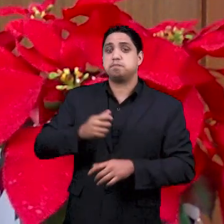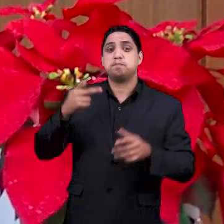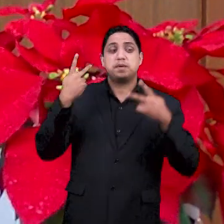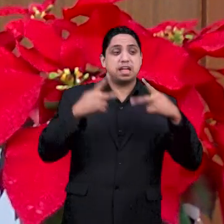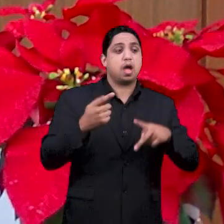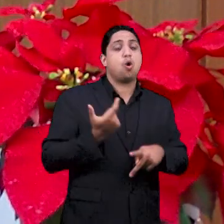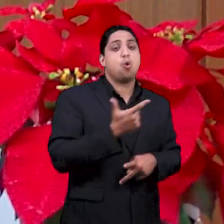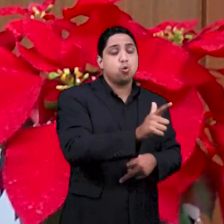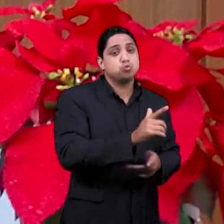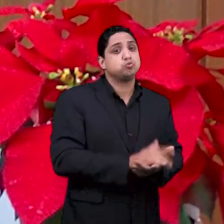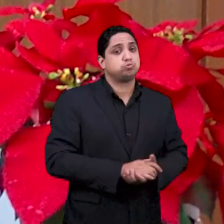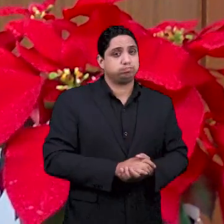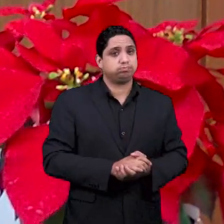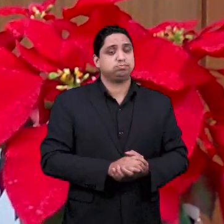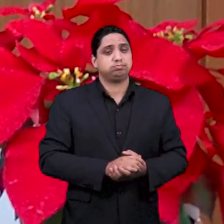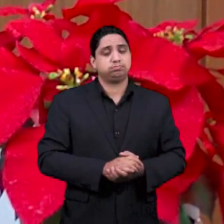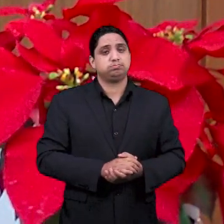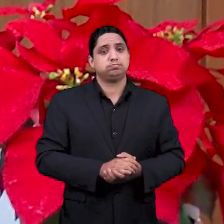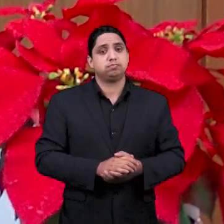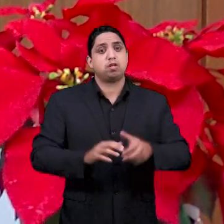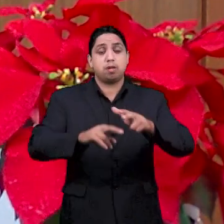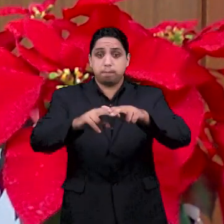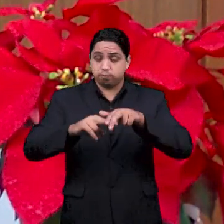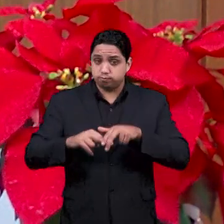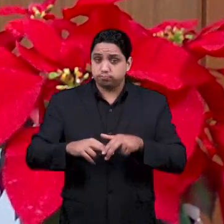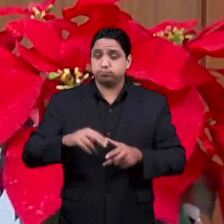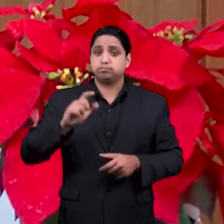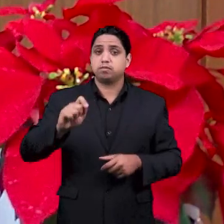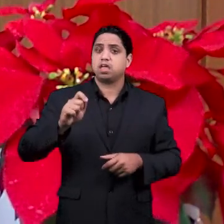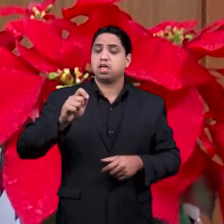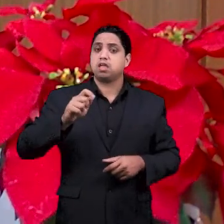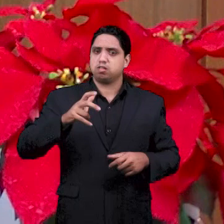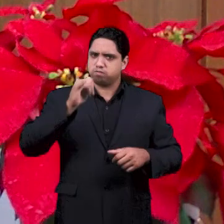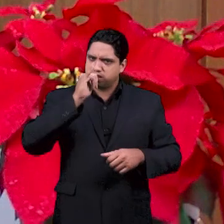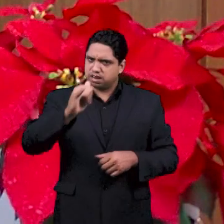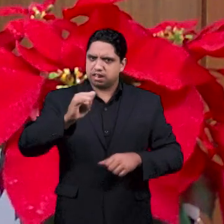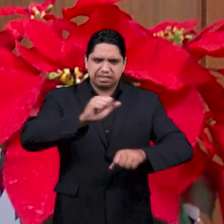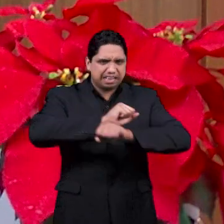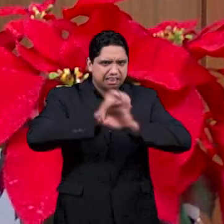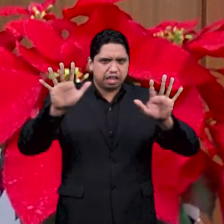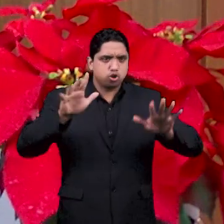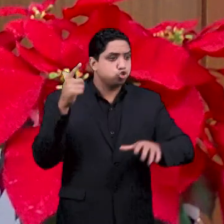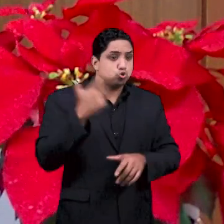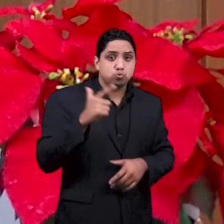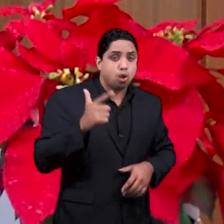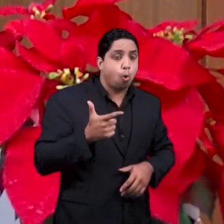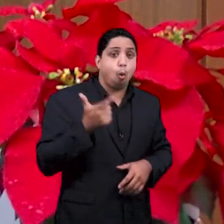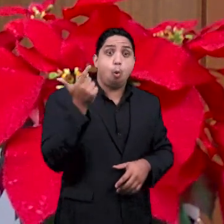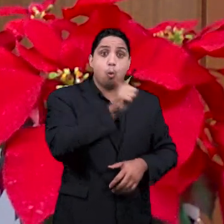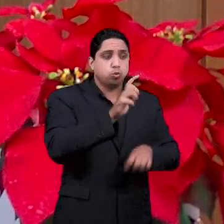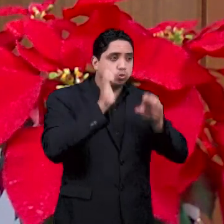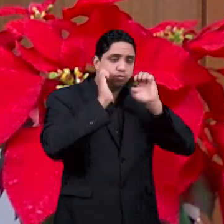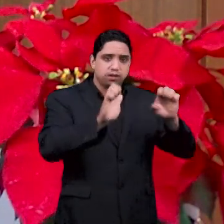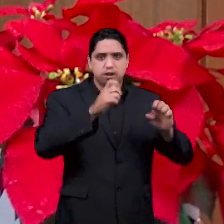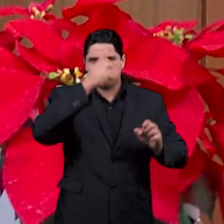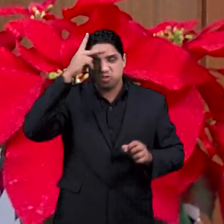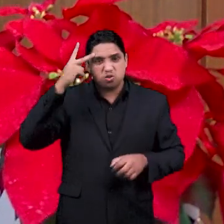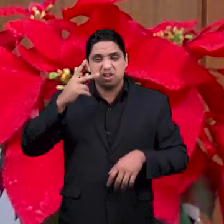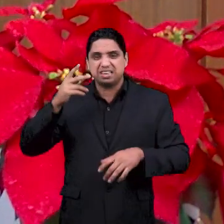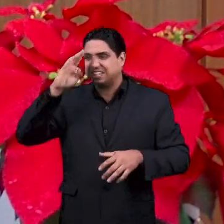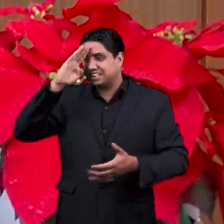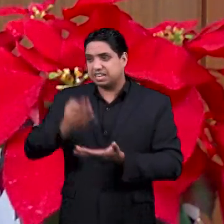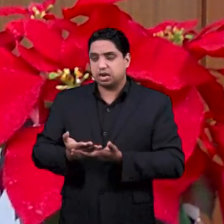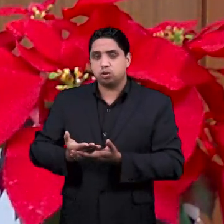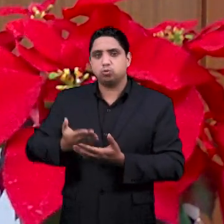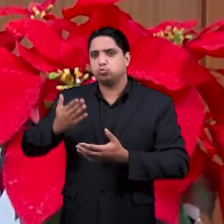начать проповедовать другое Евангелие. А Павел говорит, не существует другого Евангелия. Для тех, кто уверовали один